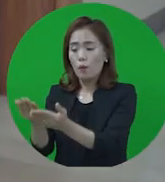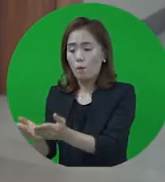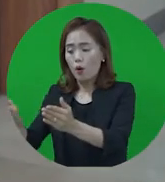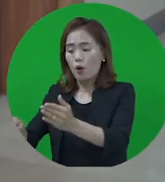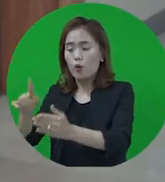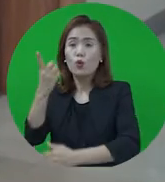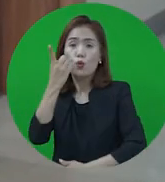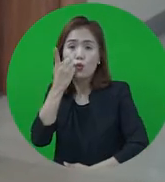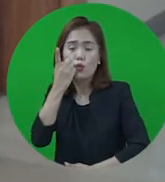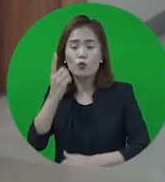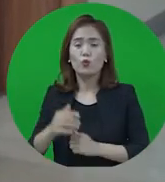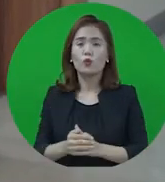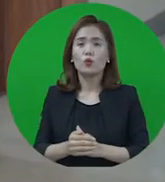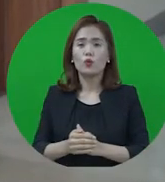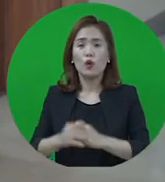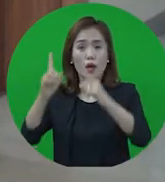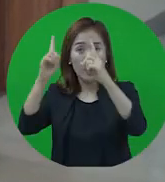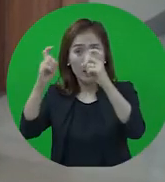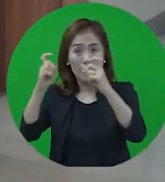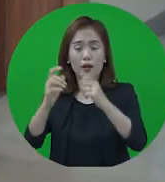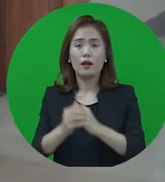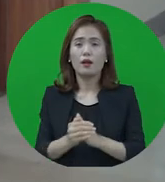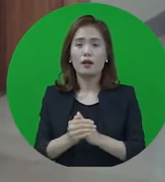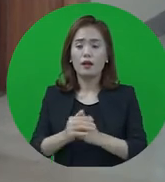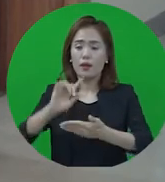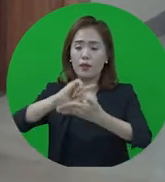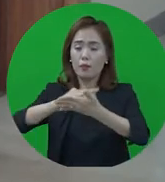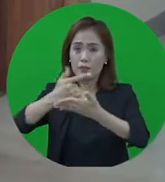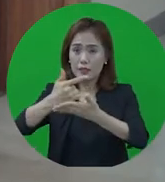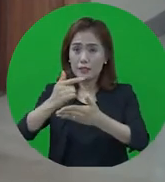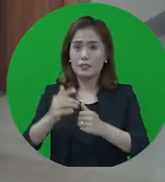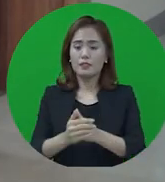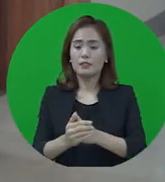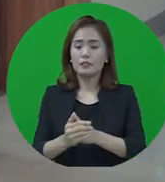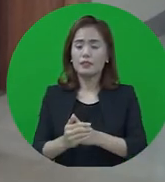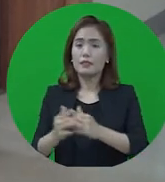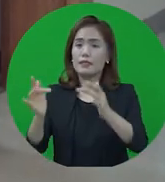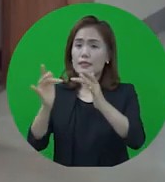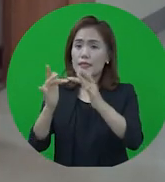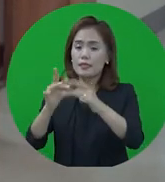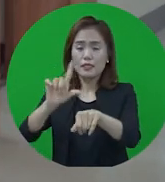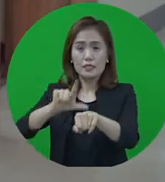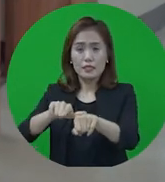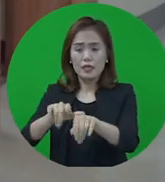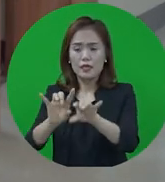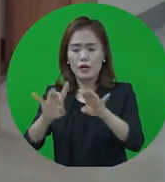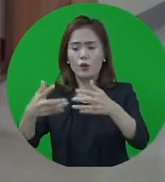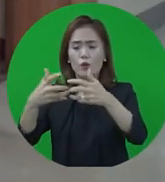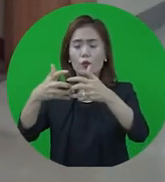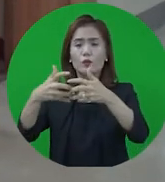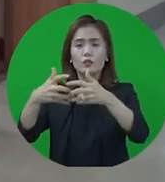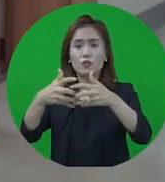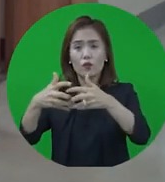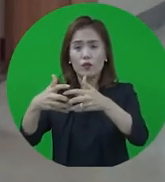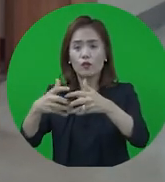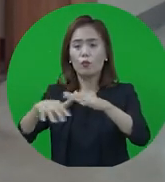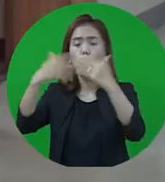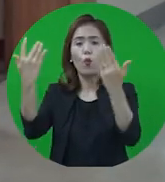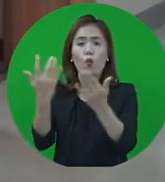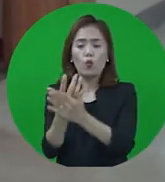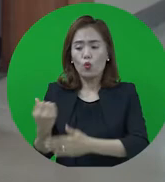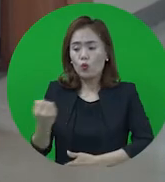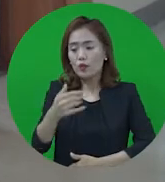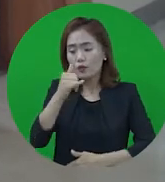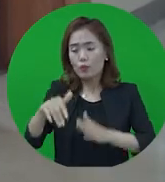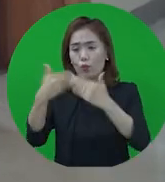놓여있는 소지품 함에 소지한 휴대전화, 카메라, 태블릿 PC, 스마트워치 등 각종 전자기기